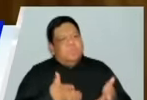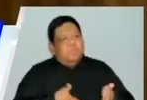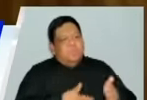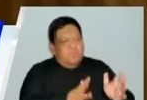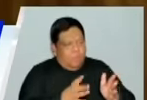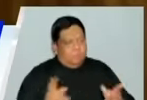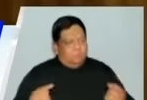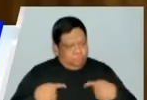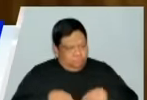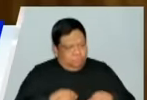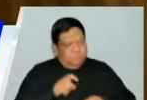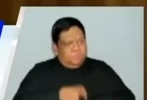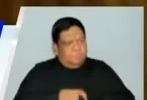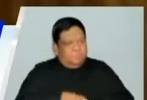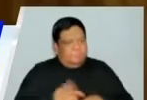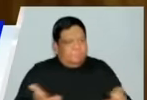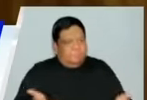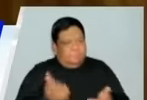during the